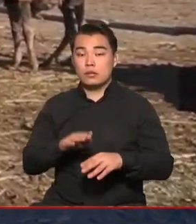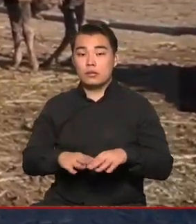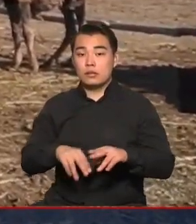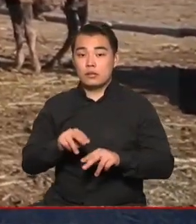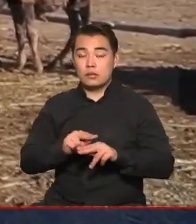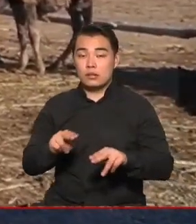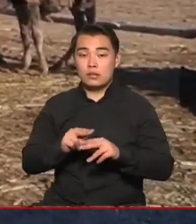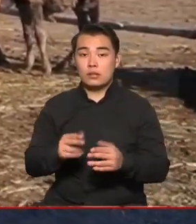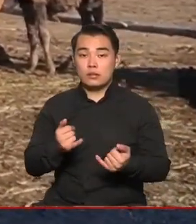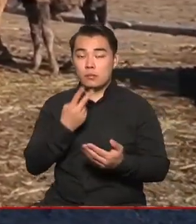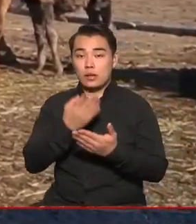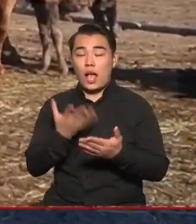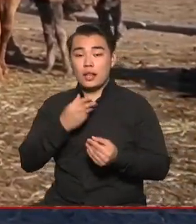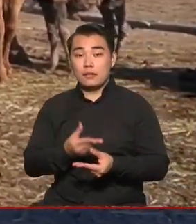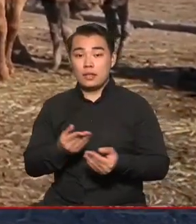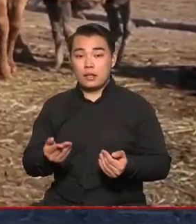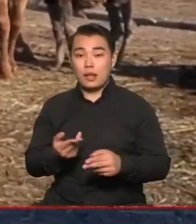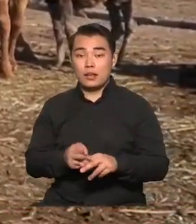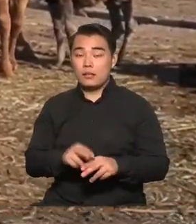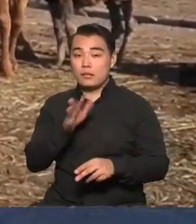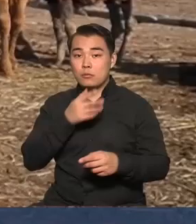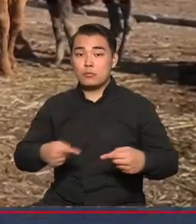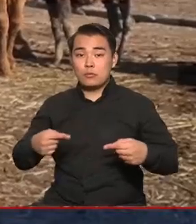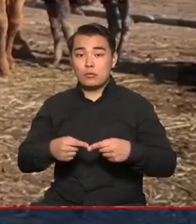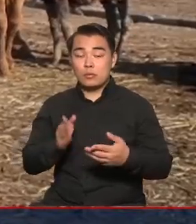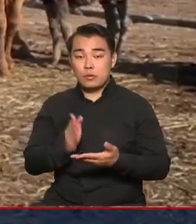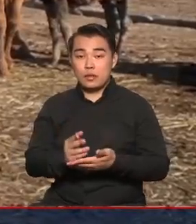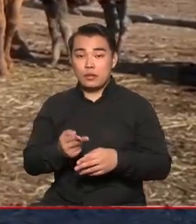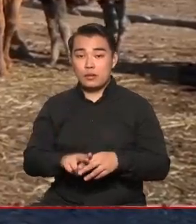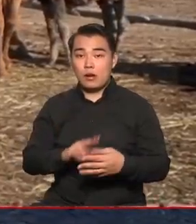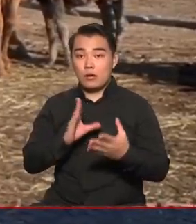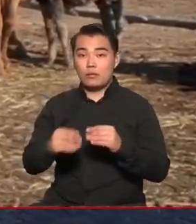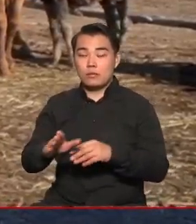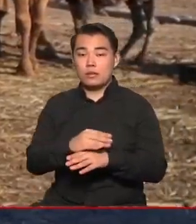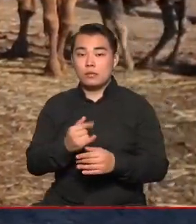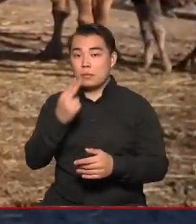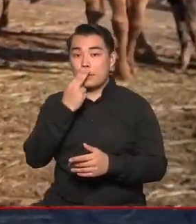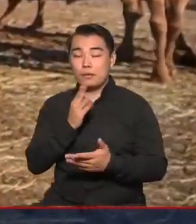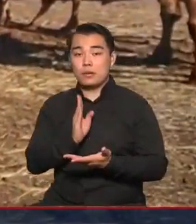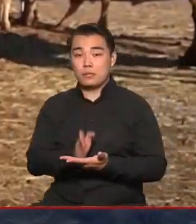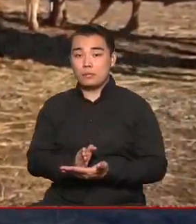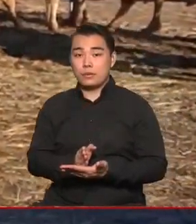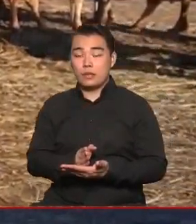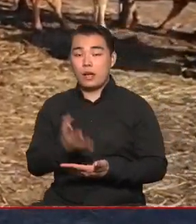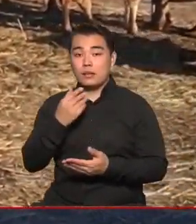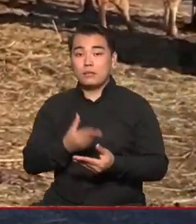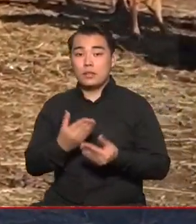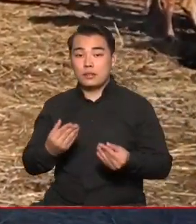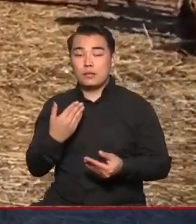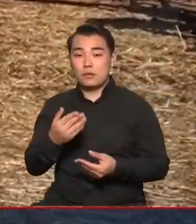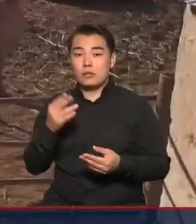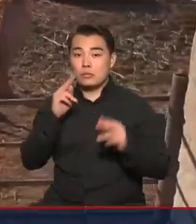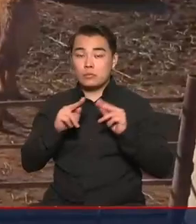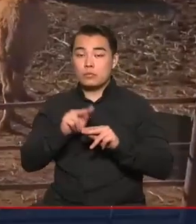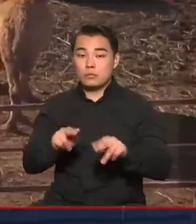қайтадан қалыптастыру, сол көктемге бұның уақытын жақсы үйретіп берсең, жақсы сол үйше жуасып кете береді. Көктем бұныңқа үйрететін